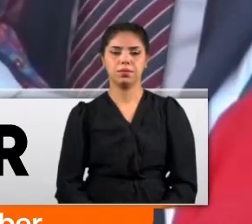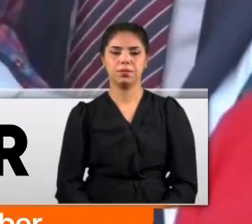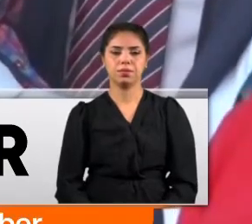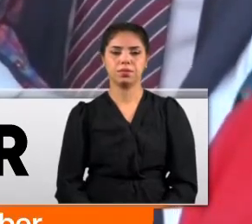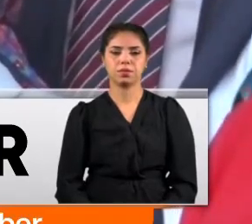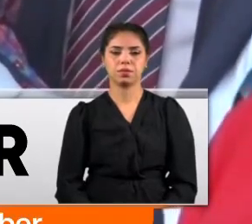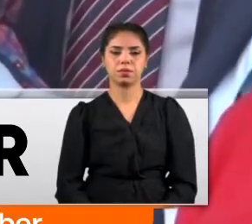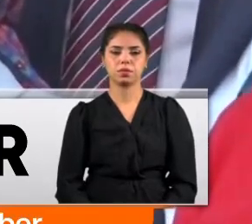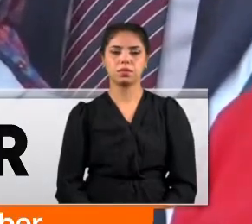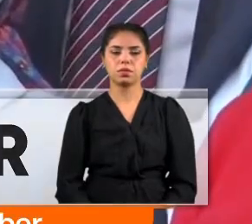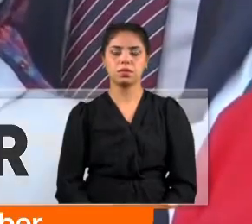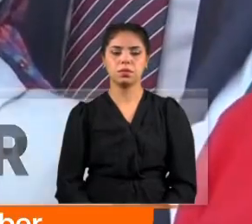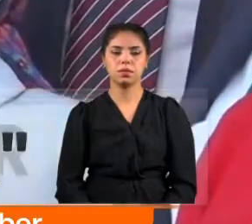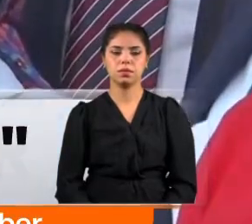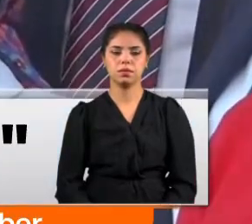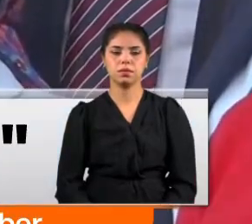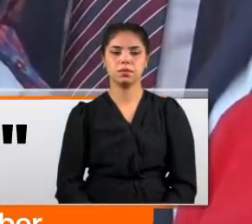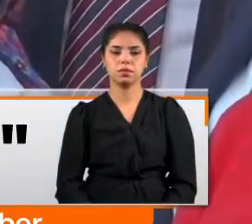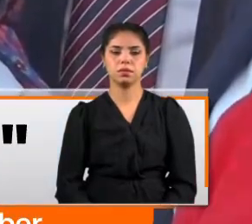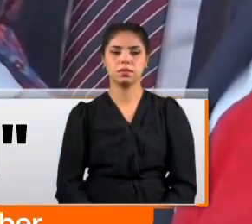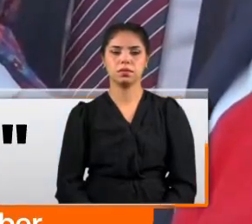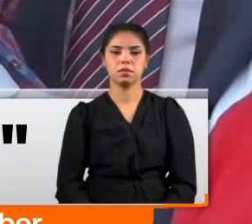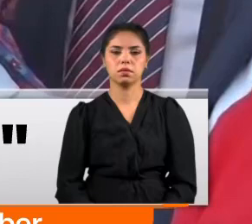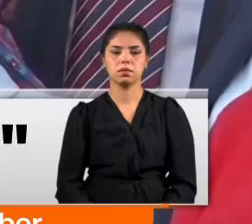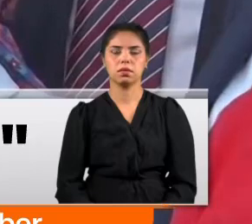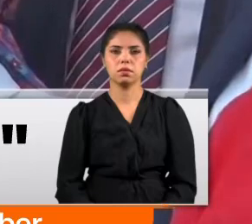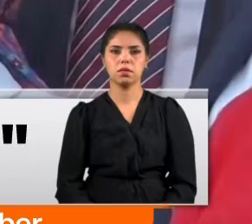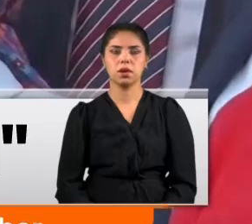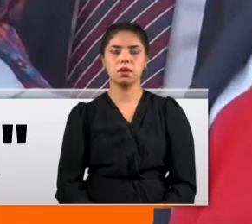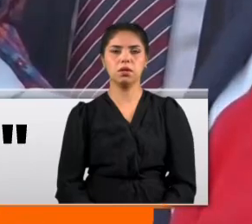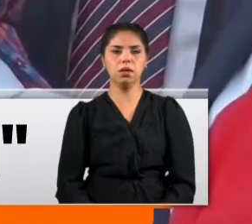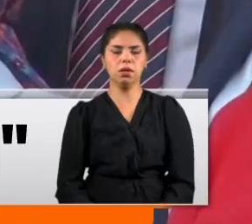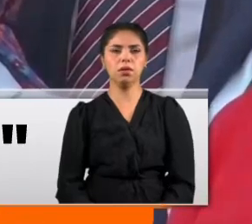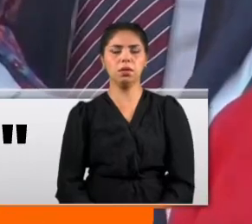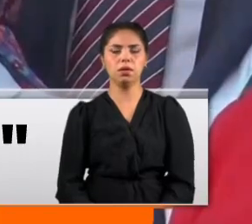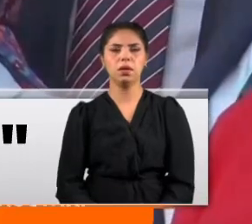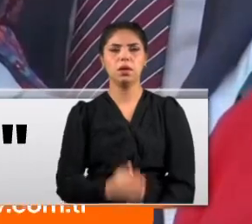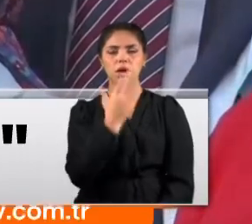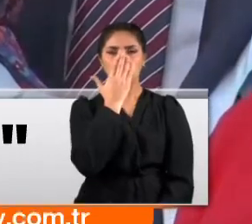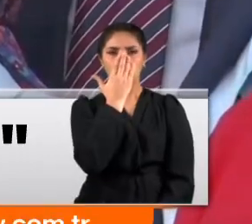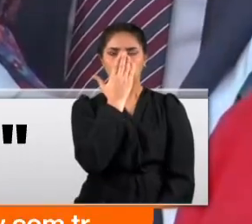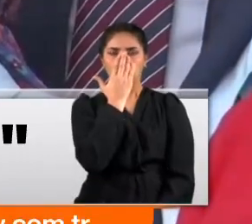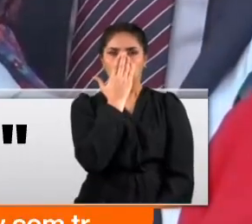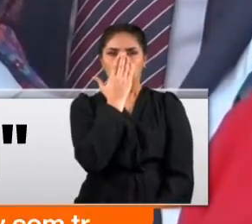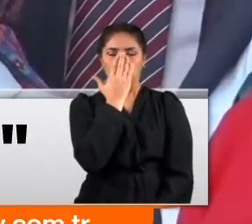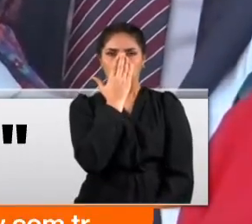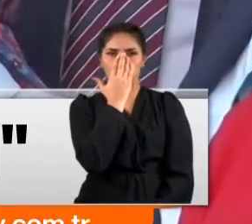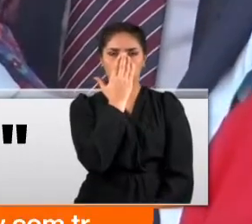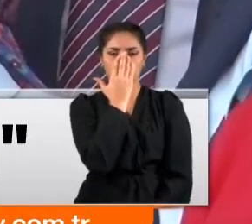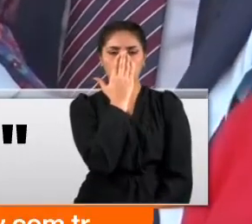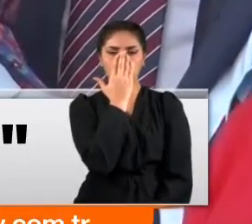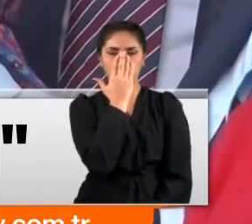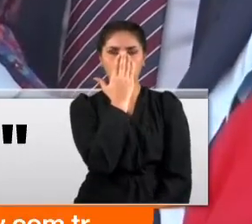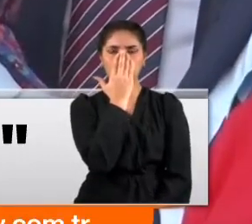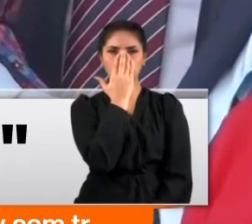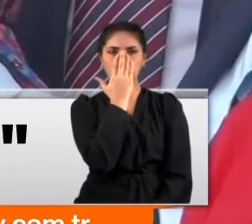kuralıyla Destek verecekler oy verecekler ancak yönetim kadrolarında yerlerini